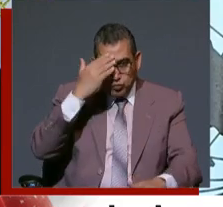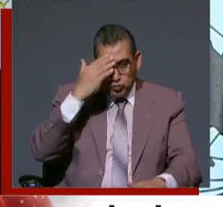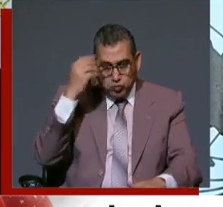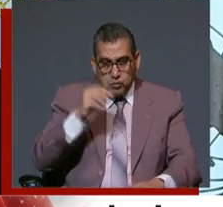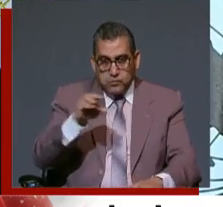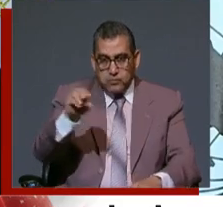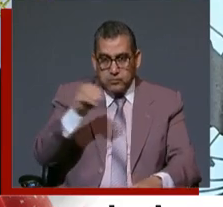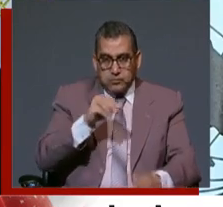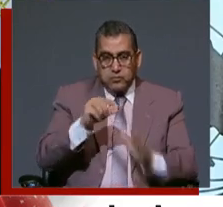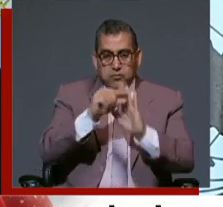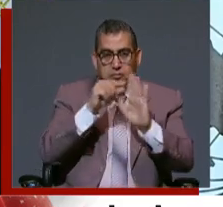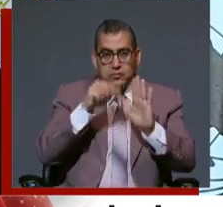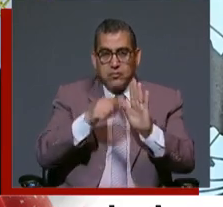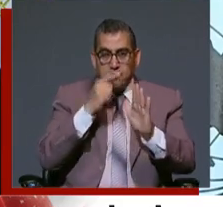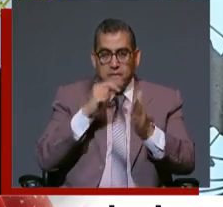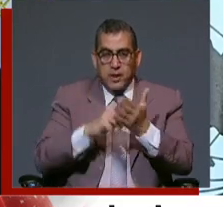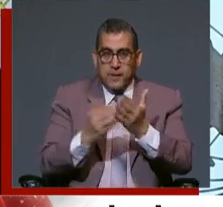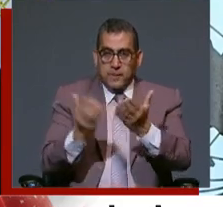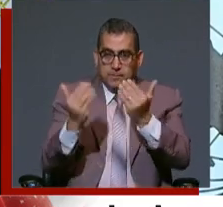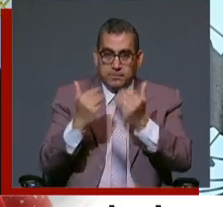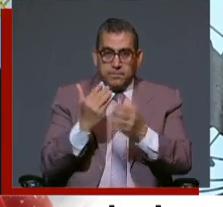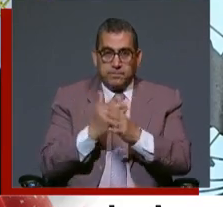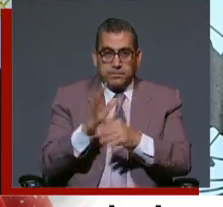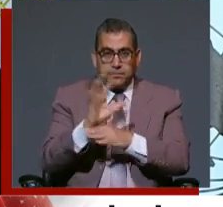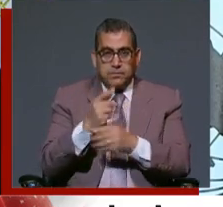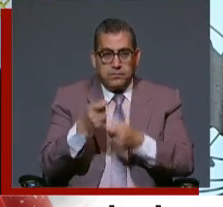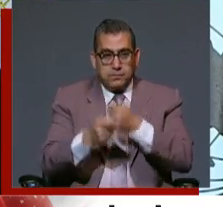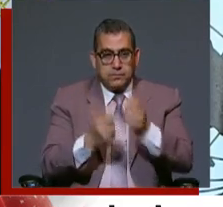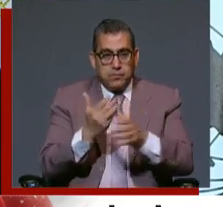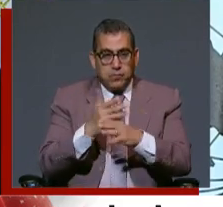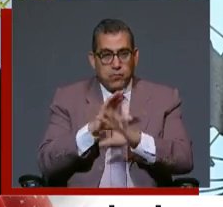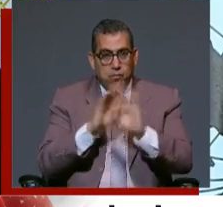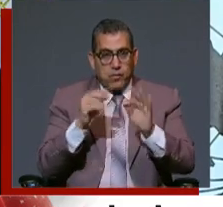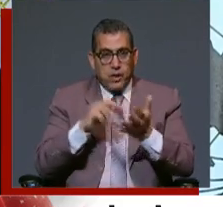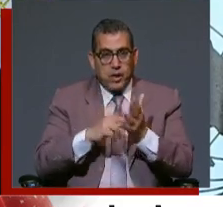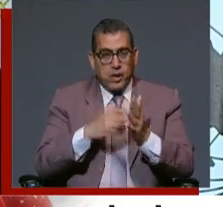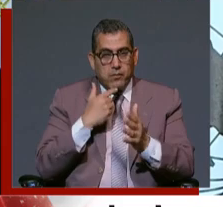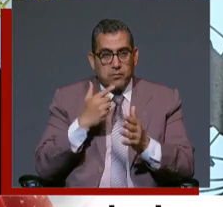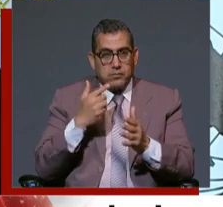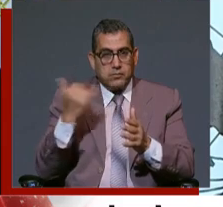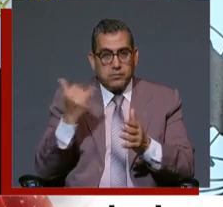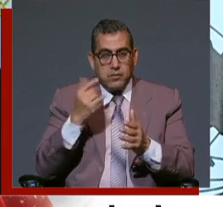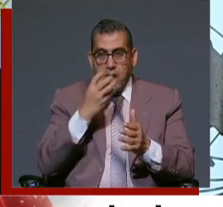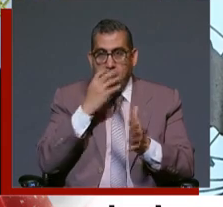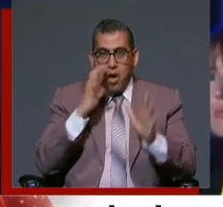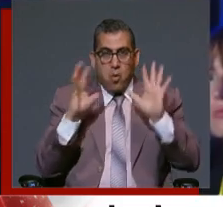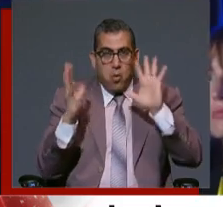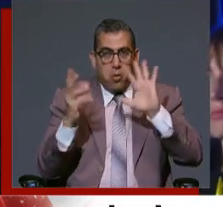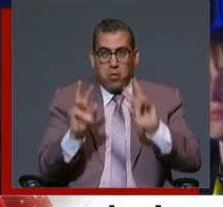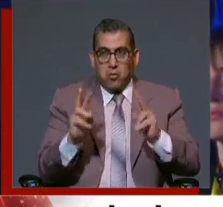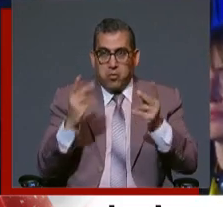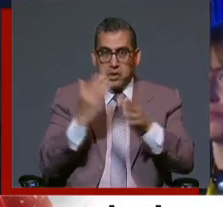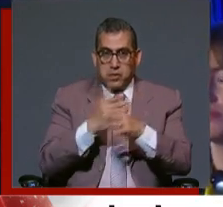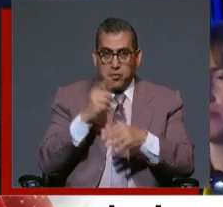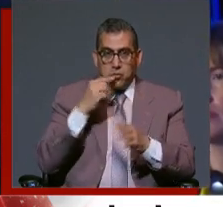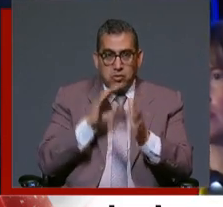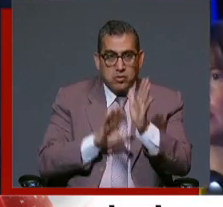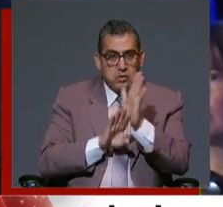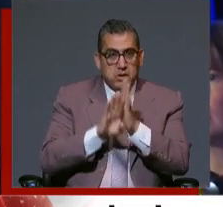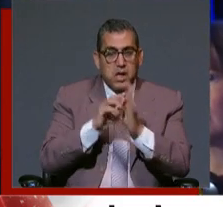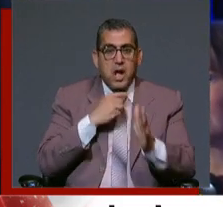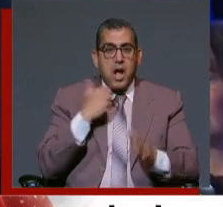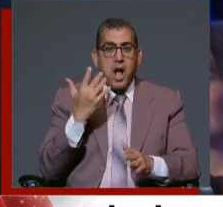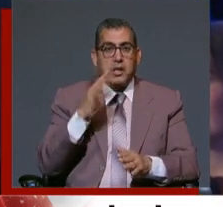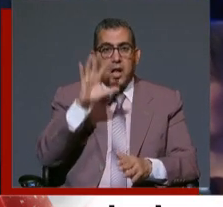هذا الموضوع لتعبئة موارد القطاع الخاص لفائدة المناخ والنمو الأخضر في